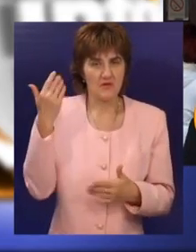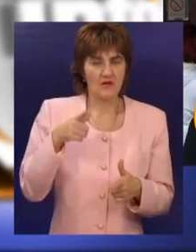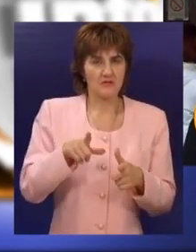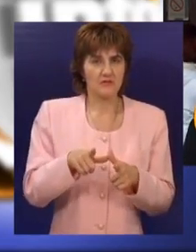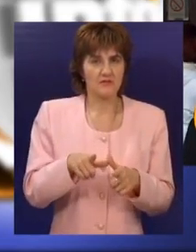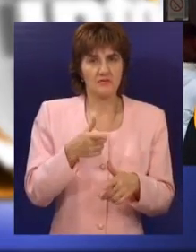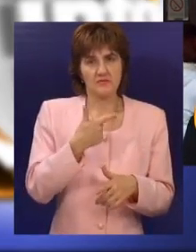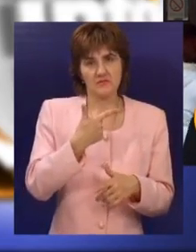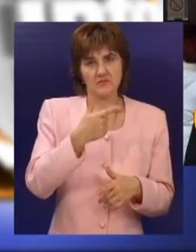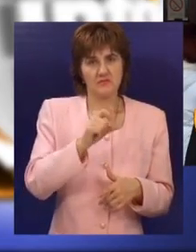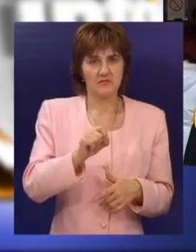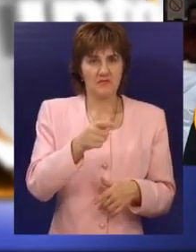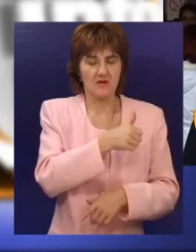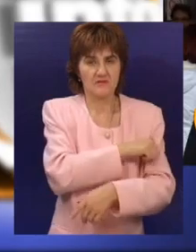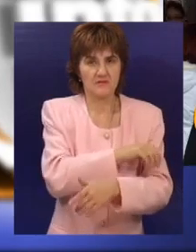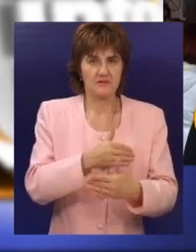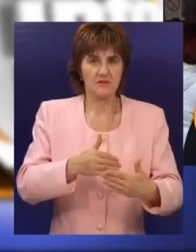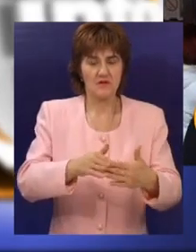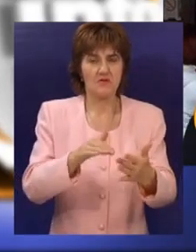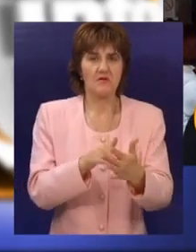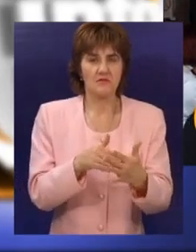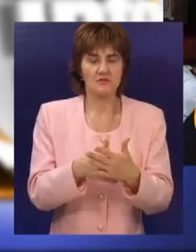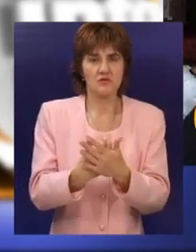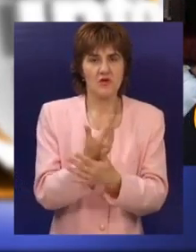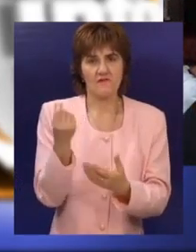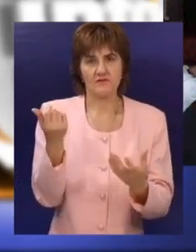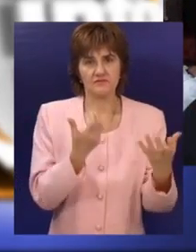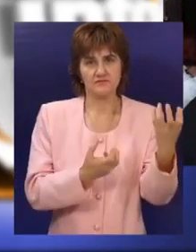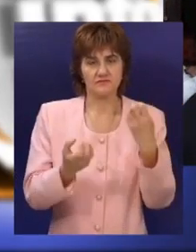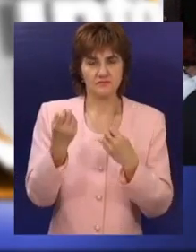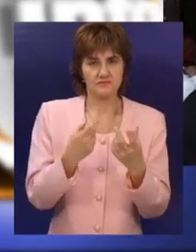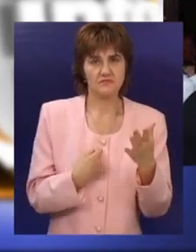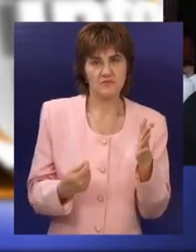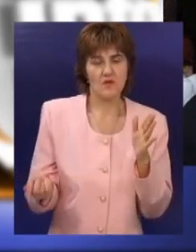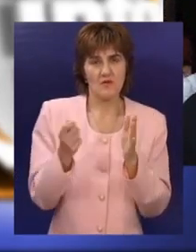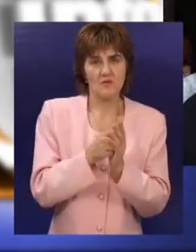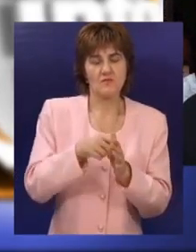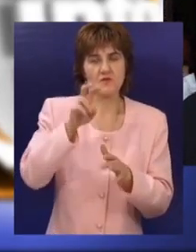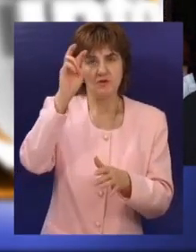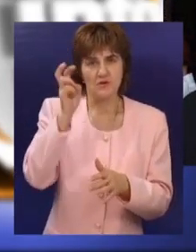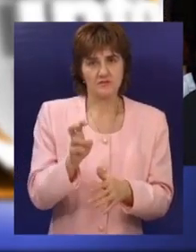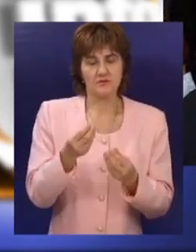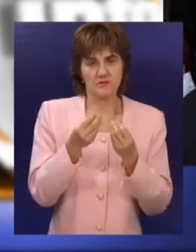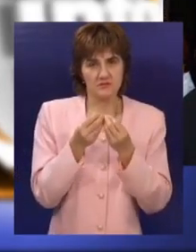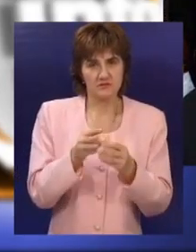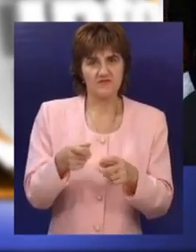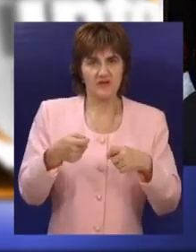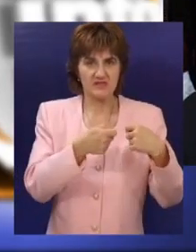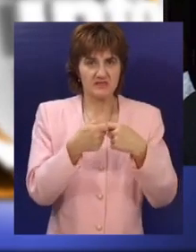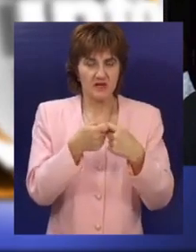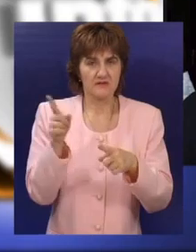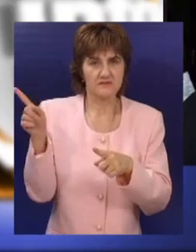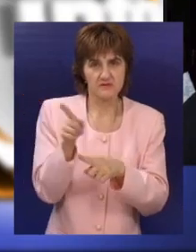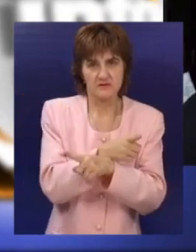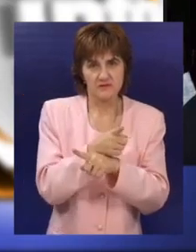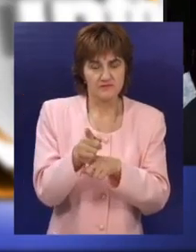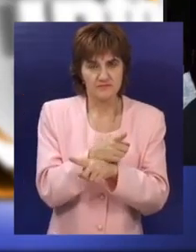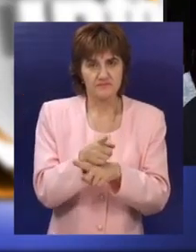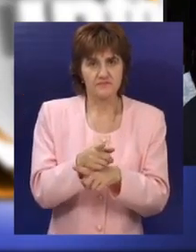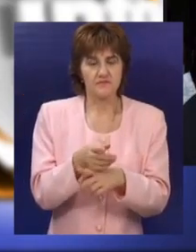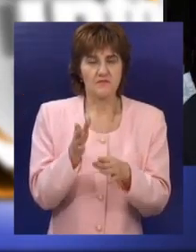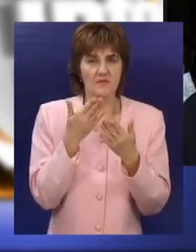u Subotici planira se investicija nekde oko 7 miliona eura, znači vezana za kompletno osiguranje stanice i stavljanje